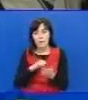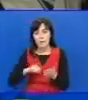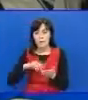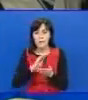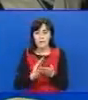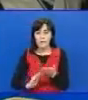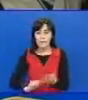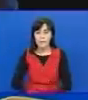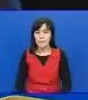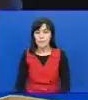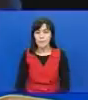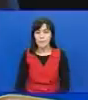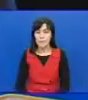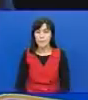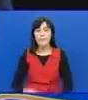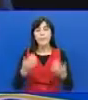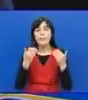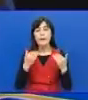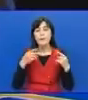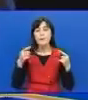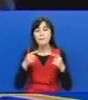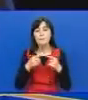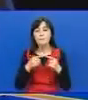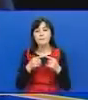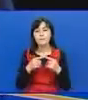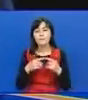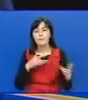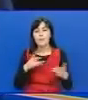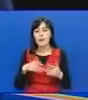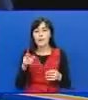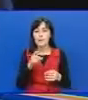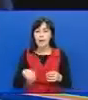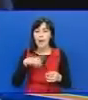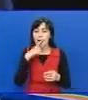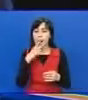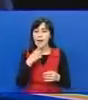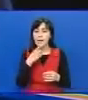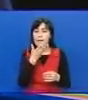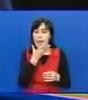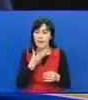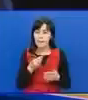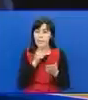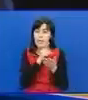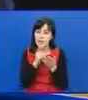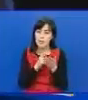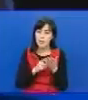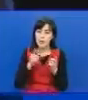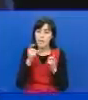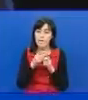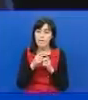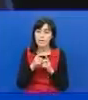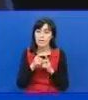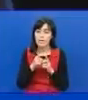топтастырылған. Нағыз көркемшілік кәдімгі. Ақындар айтады. Көркемшілік маңдайы